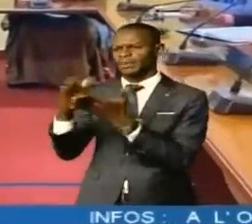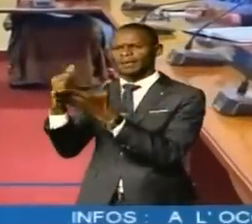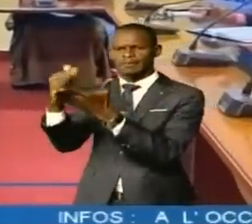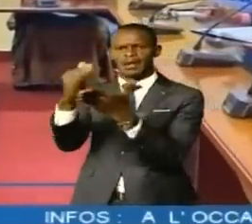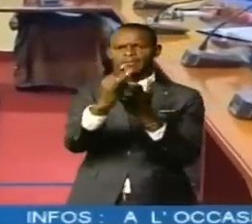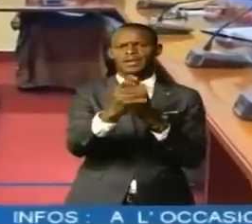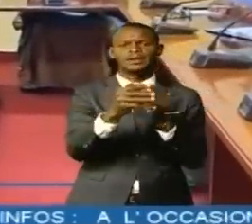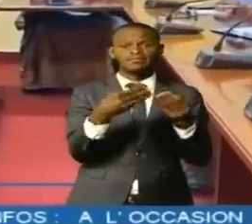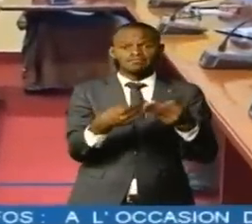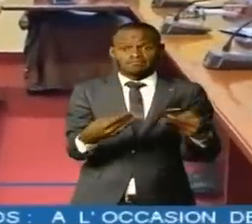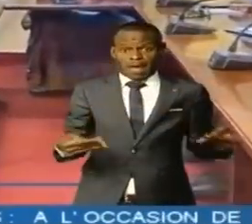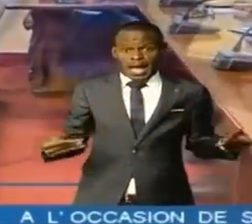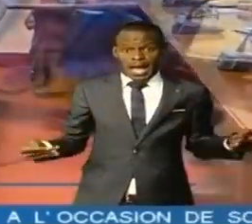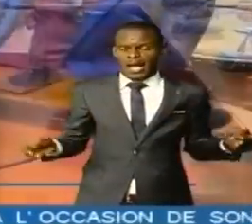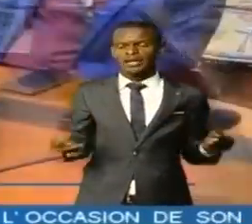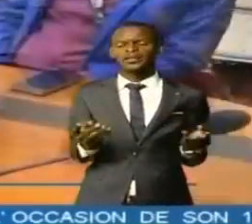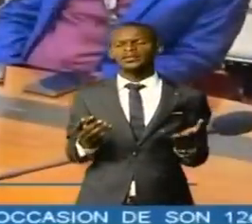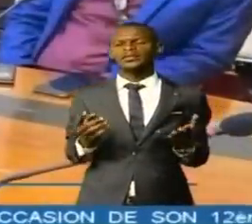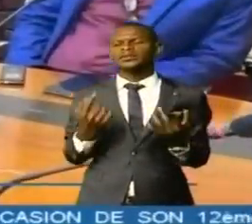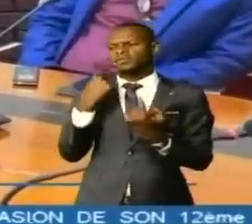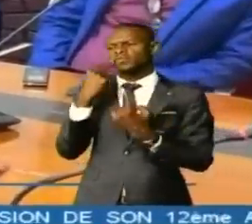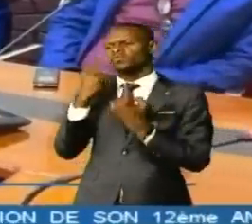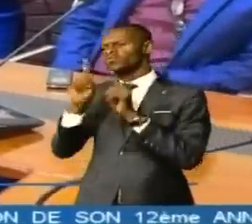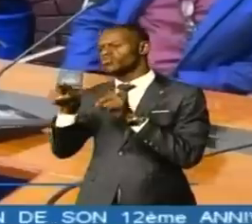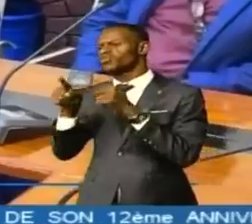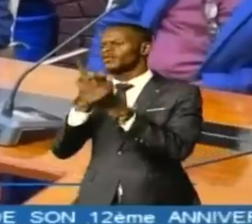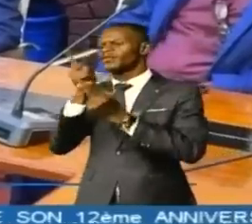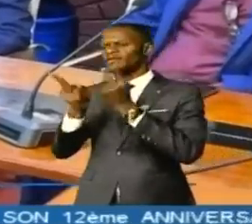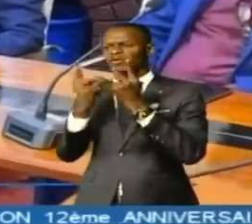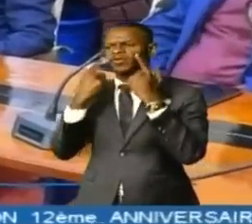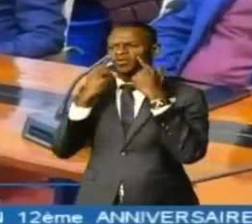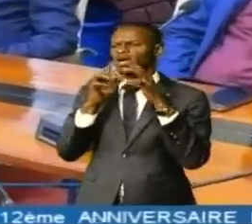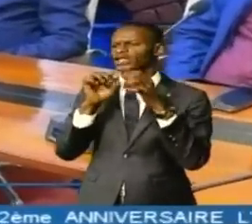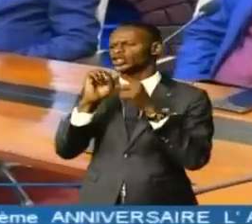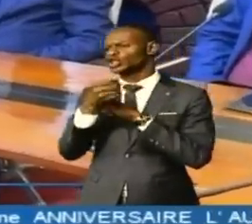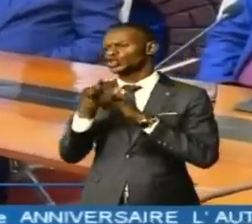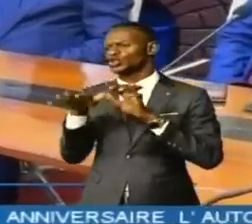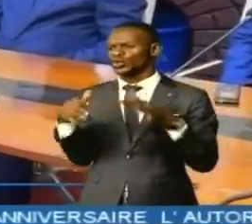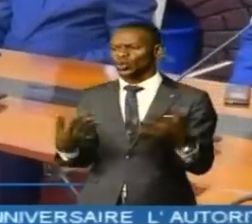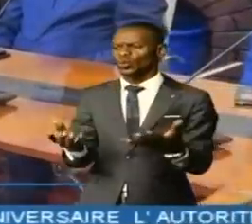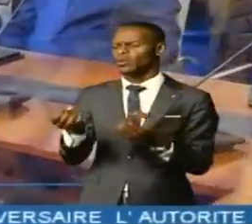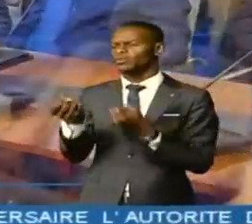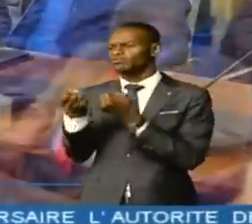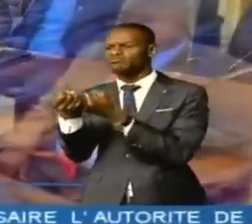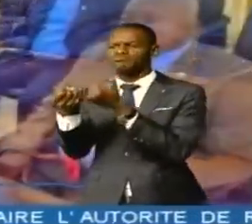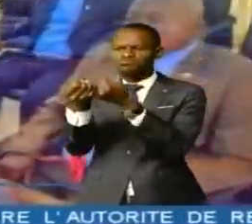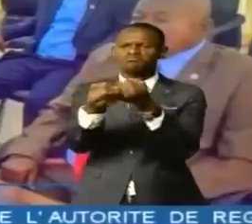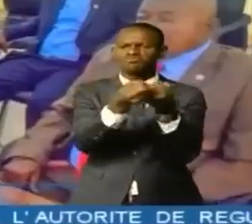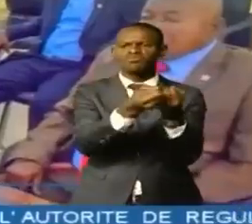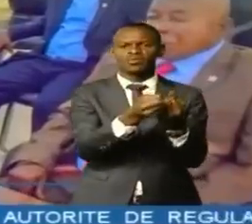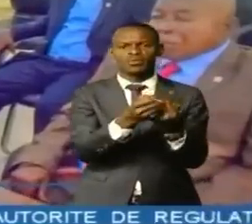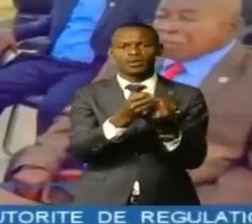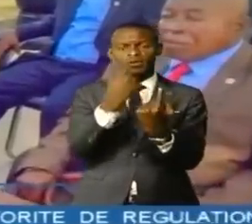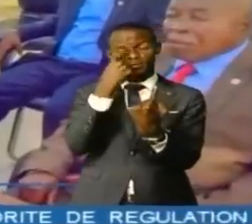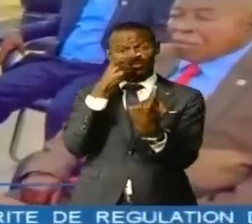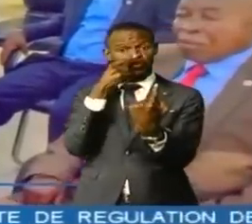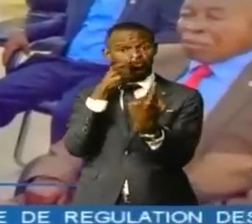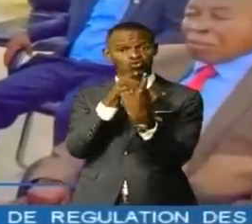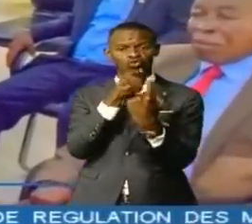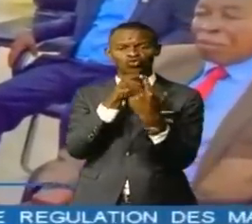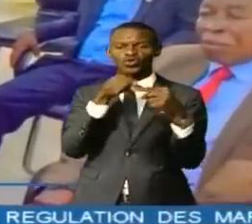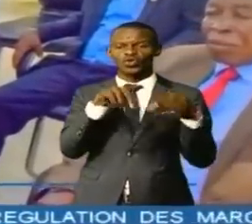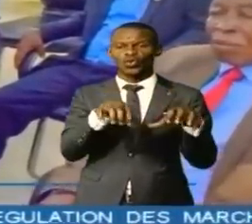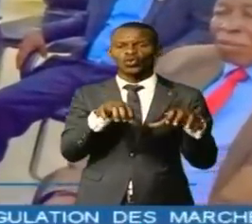d'une institution humanitaire capable d'apporter de réponses efficaces dans le coin de recoin du pays. Des activités réalisées dans